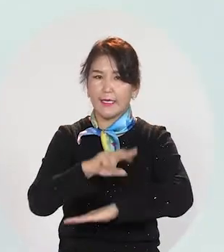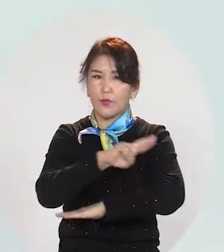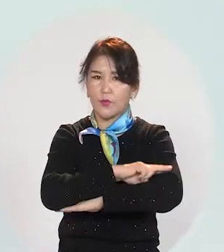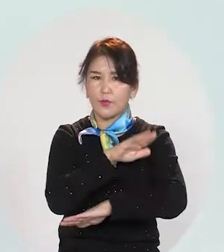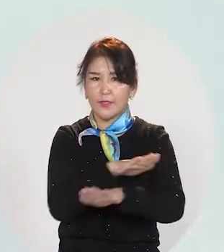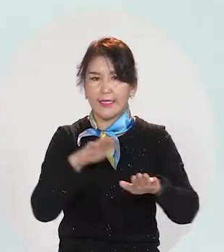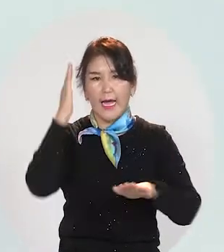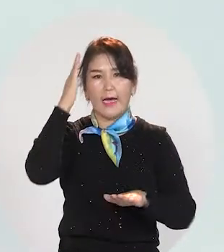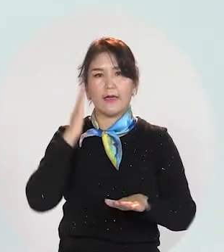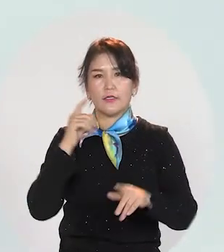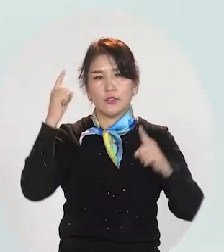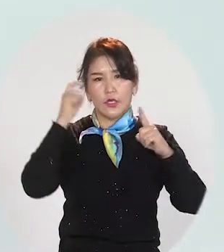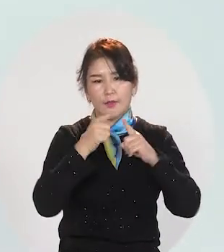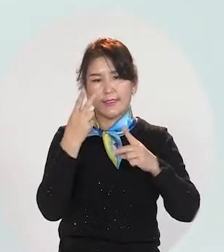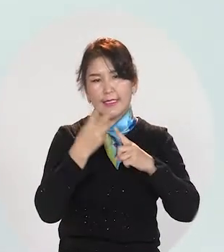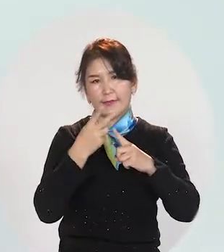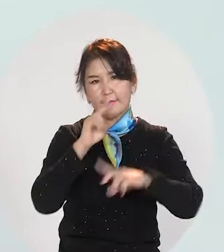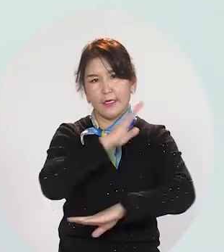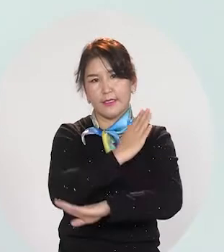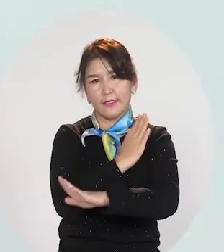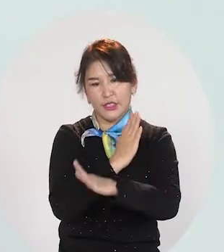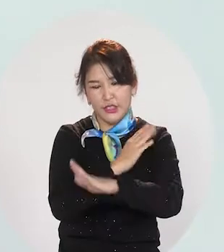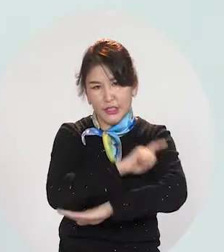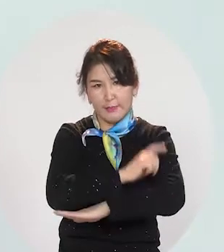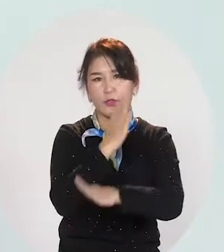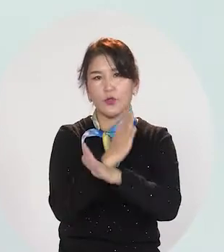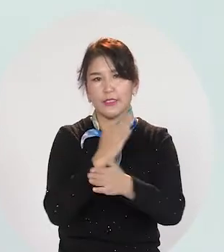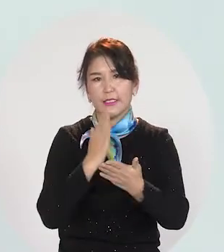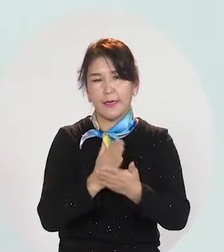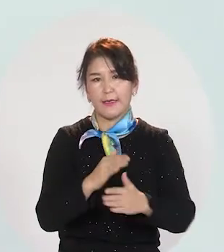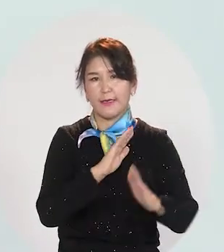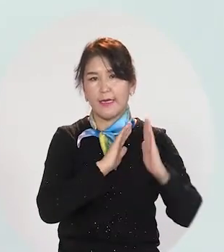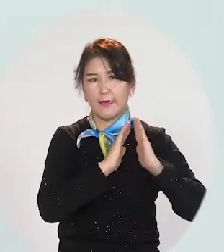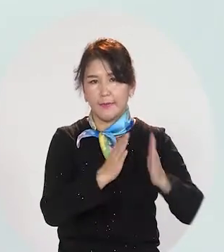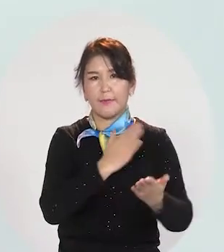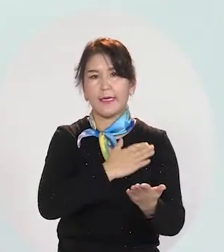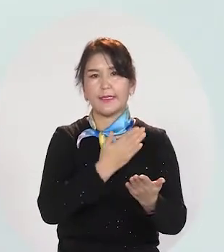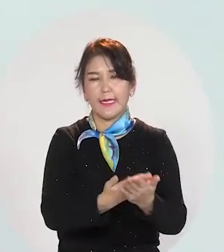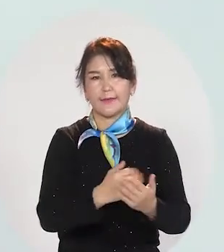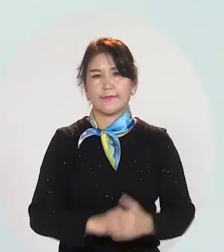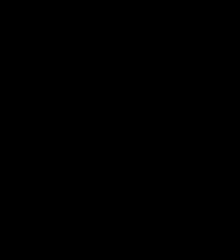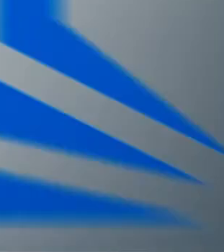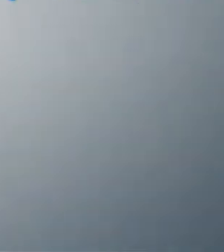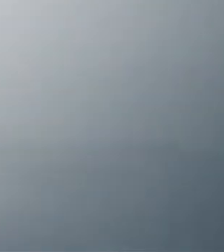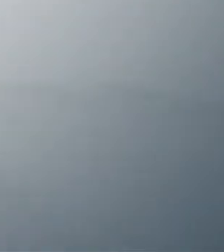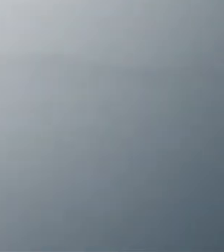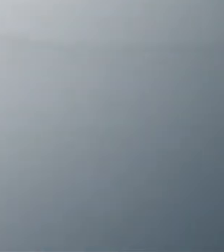эцэг эхчүүд зориулсан теле хичээл маань энэ хүү өндөрлөж байна. Анхаарлаа хандуулсанд баярлалаа. Баяртай.